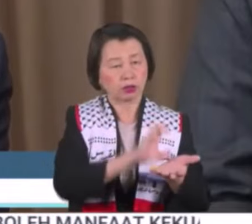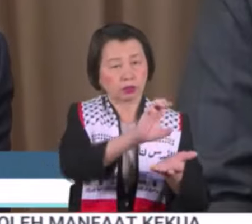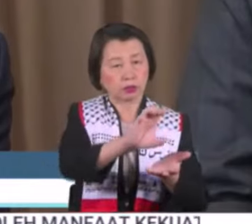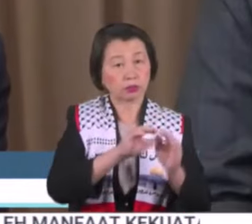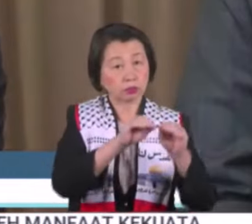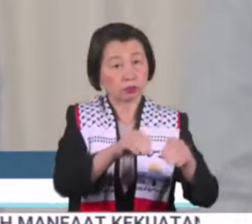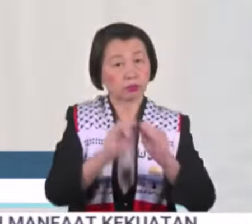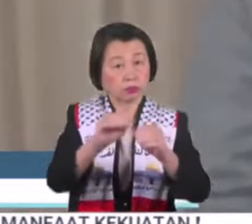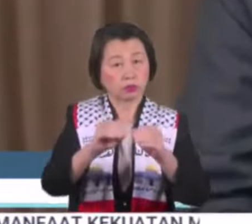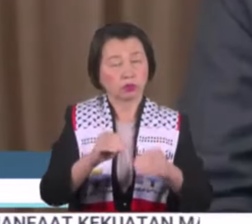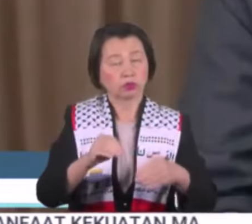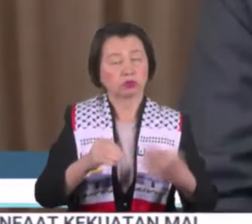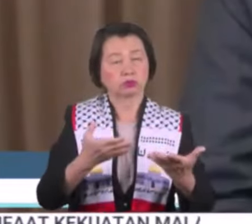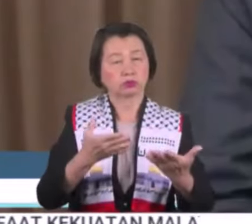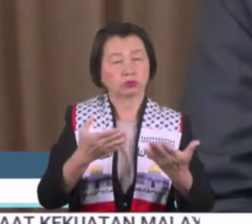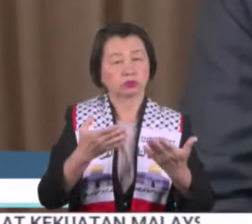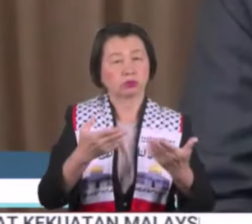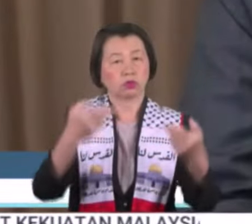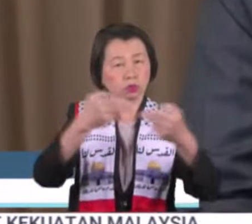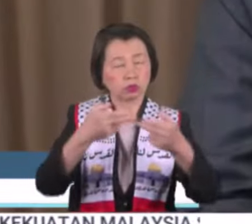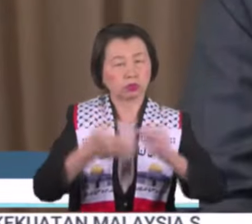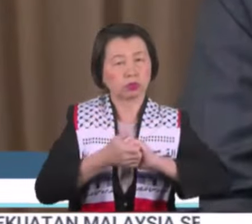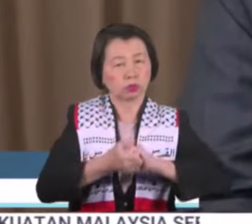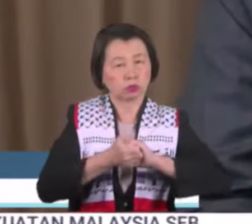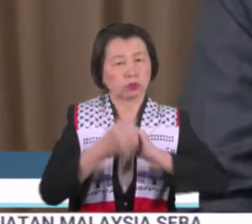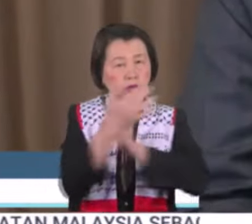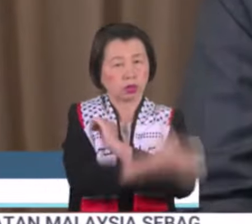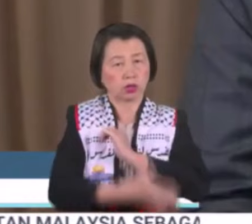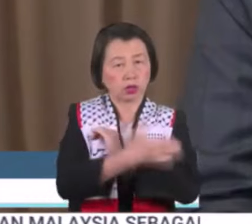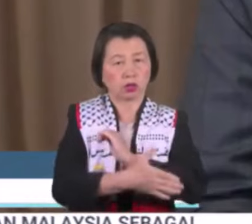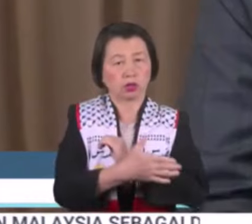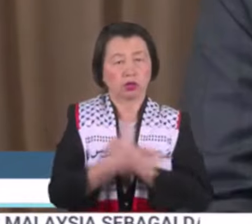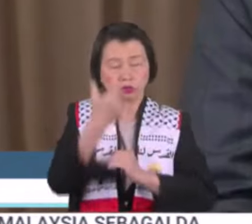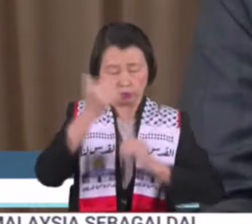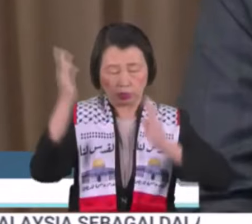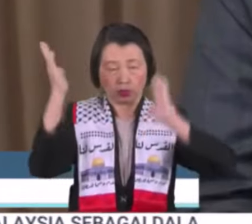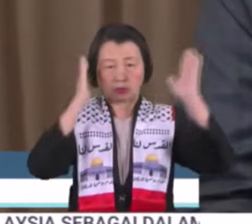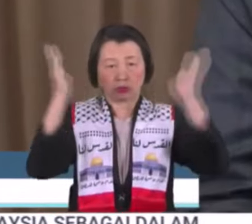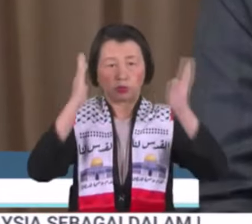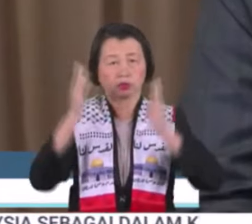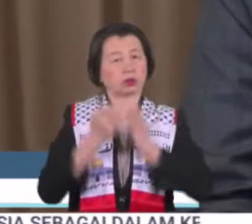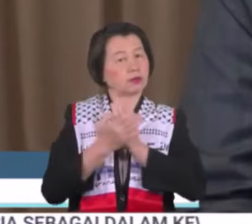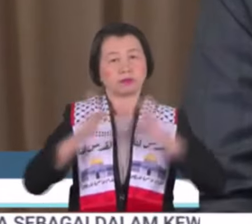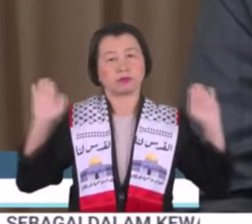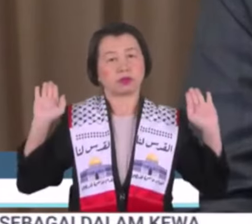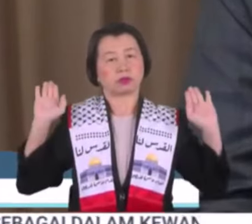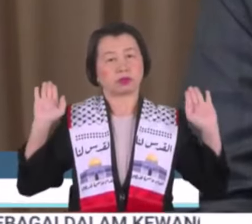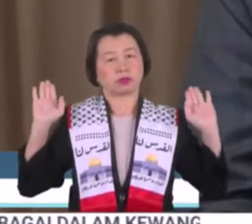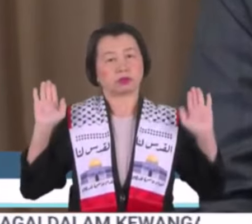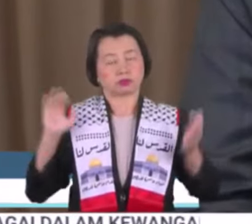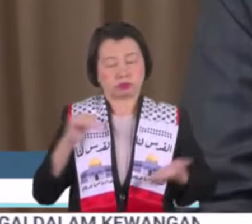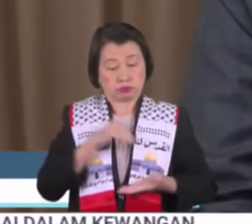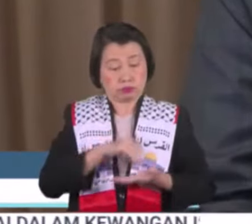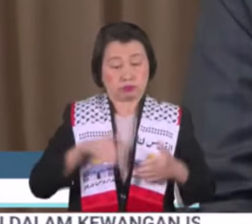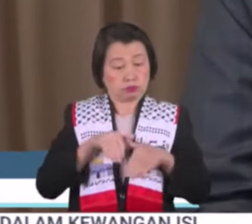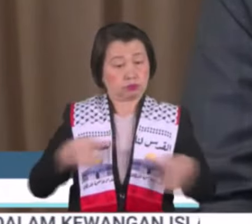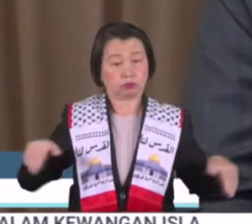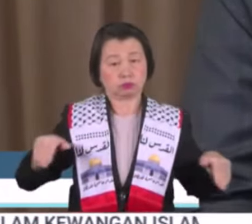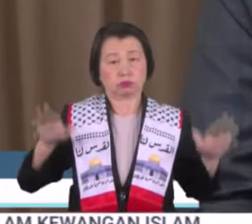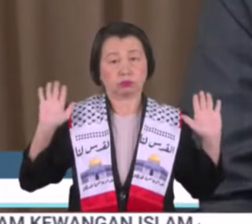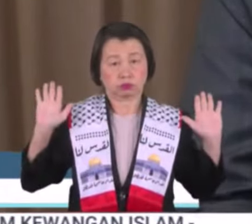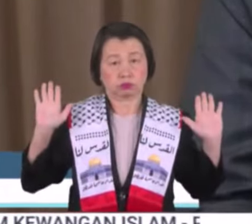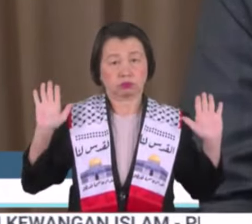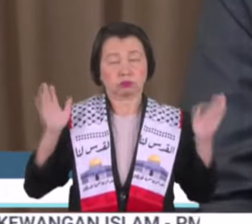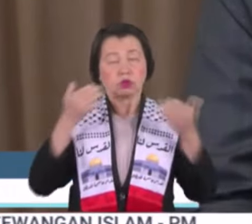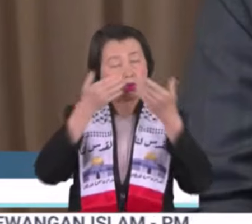hubungan diplomatiknya. Mengapa Malaysia, negara bebas, negara yang kita sebut centrality, yang ambil sikap